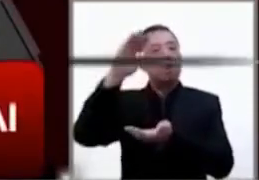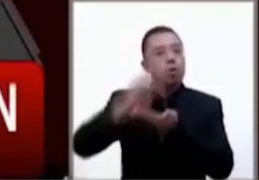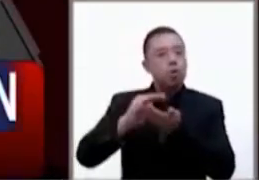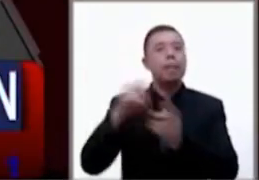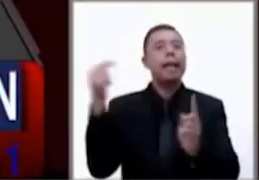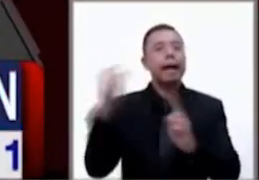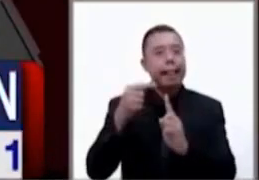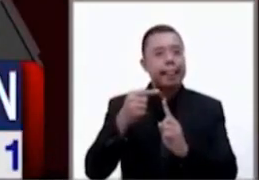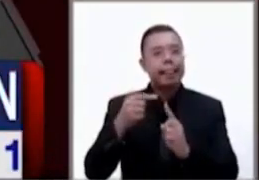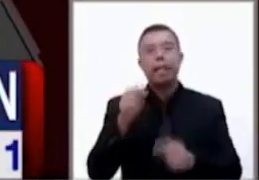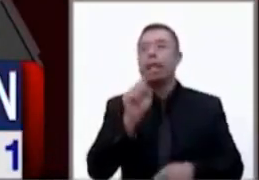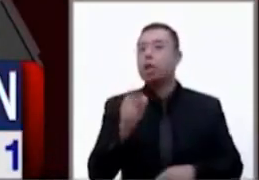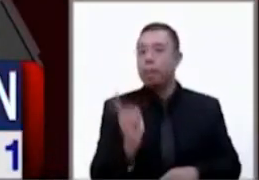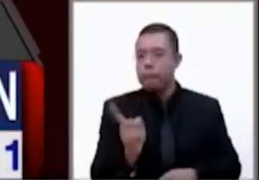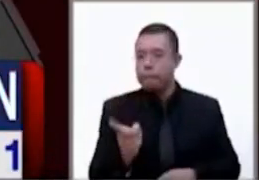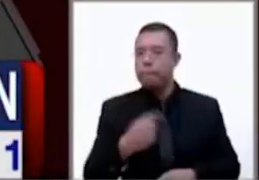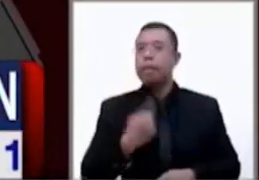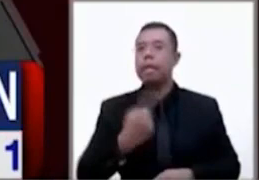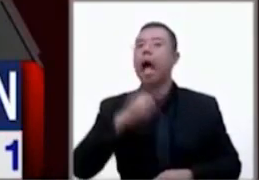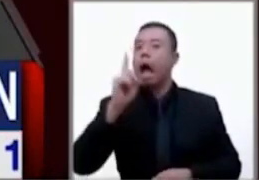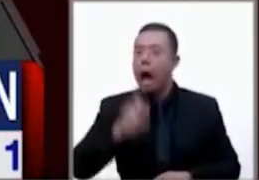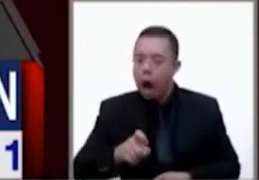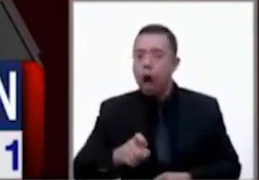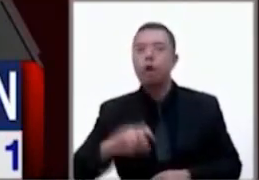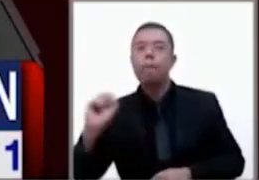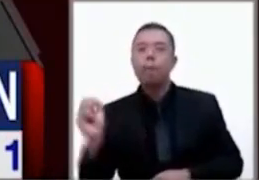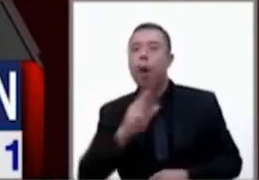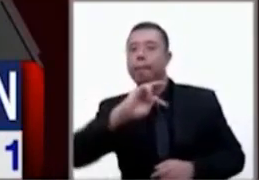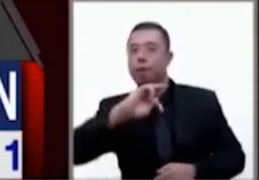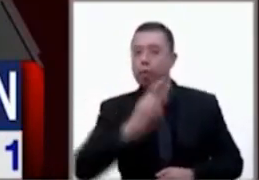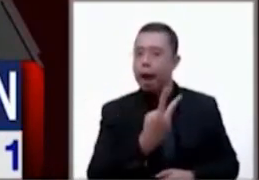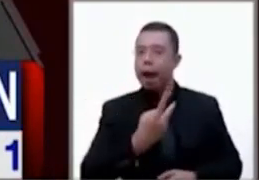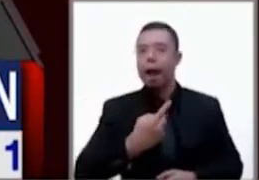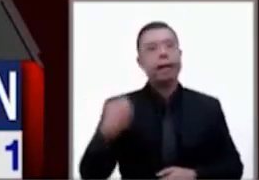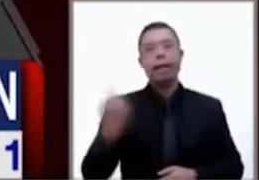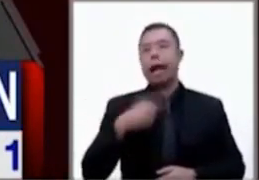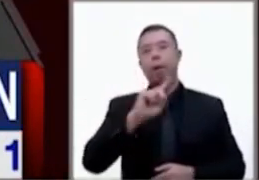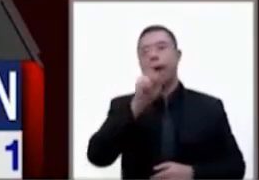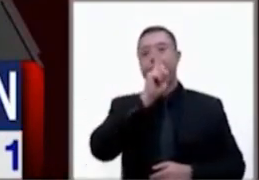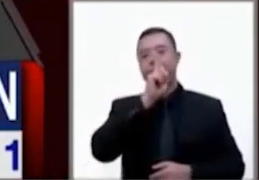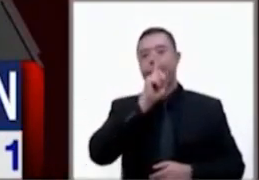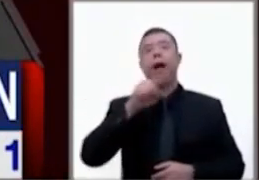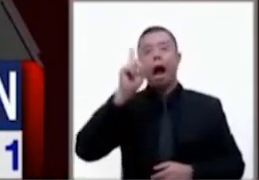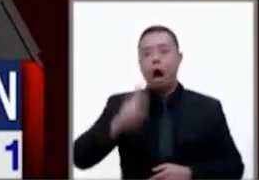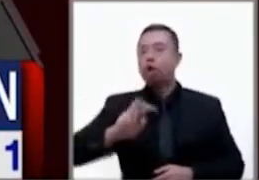diturunkan targetnya. Karena itu kita harus lakukan perubahan. Kita tidak boleh diam.